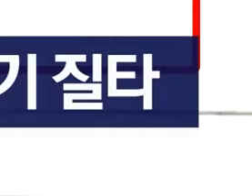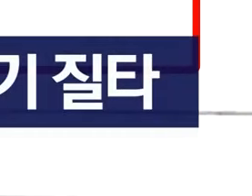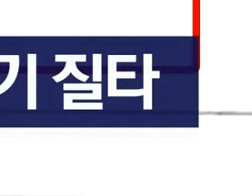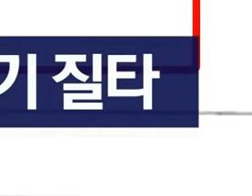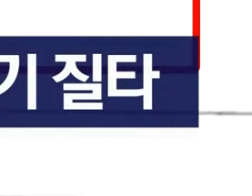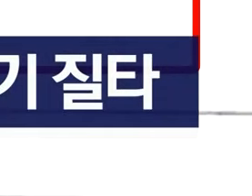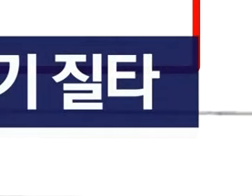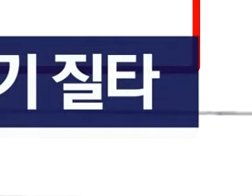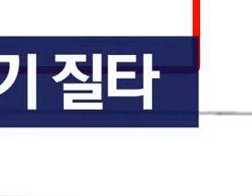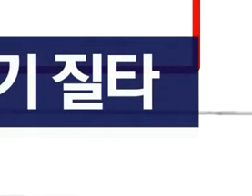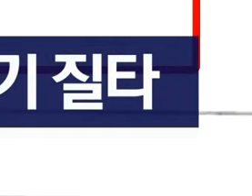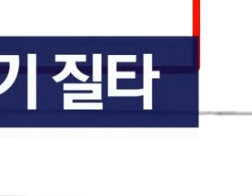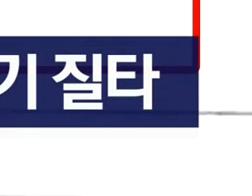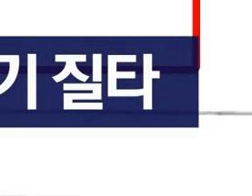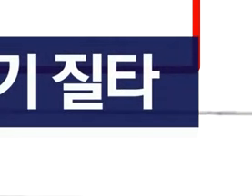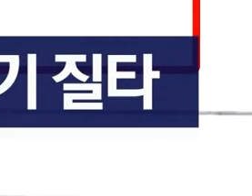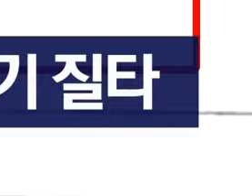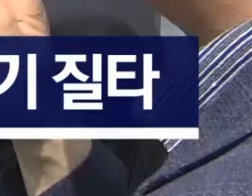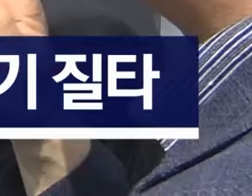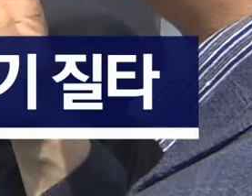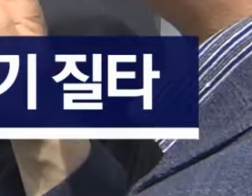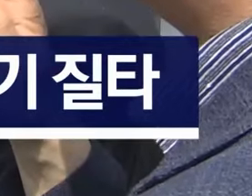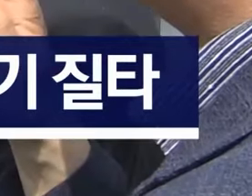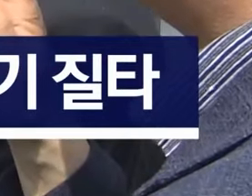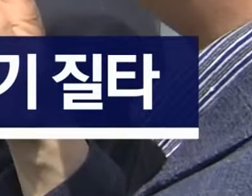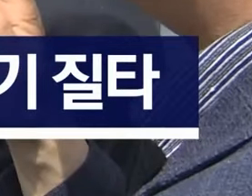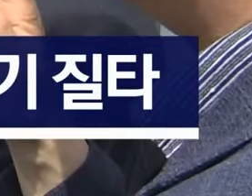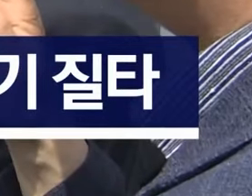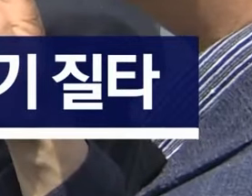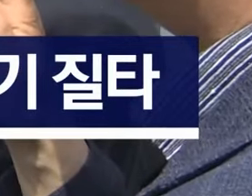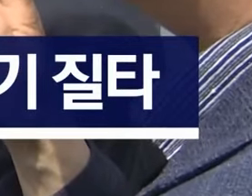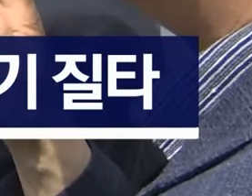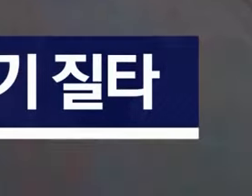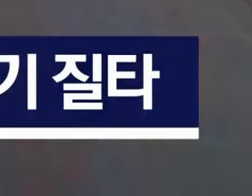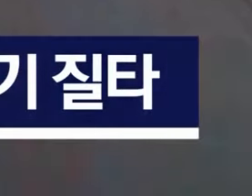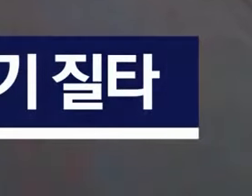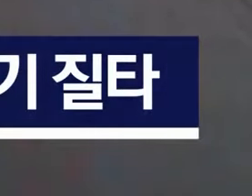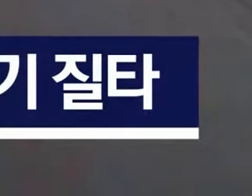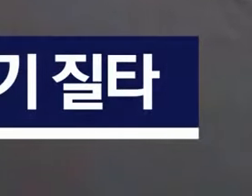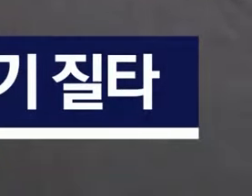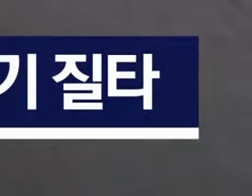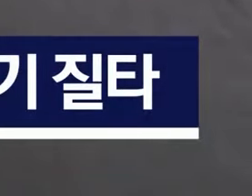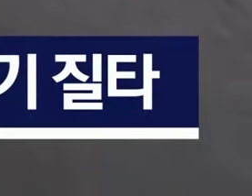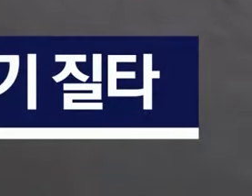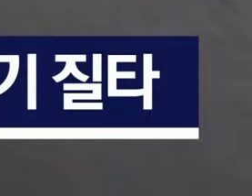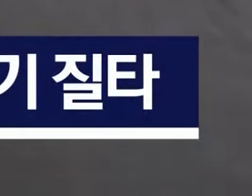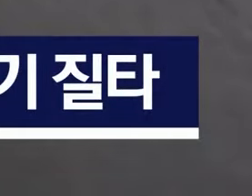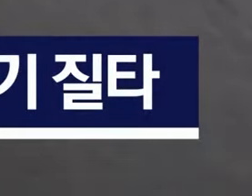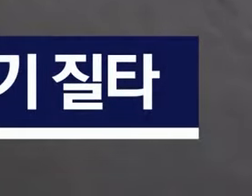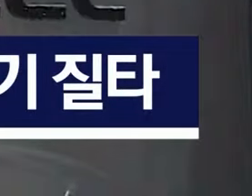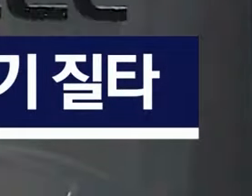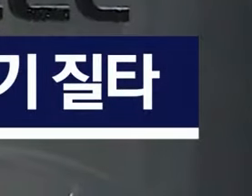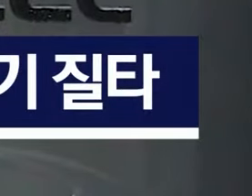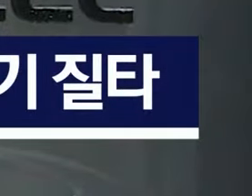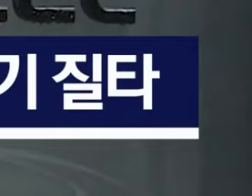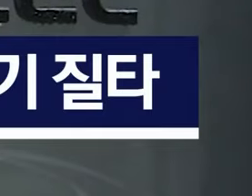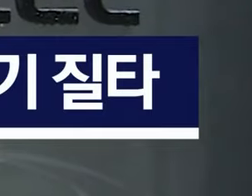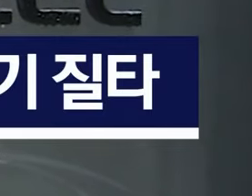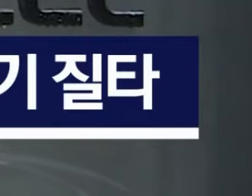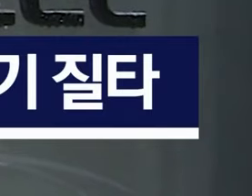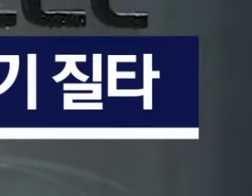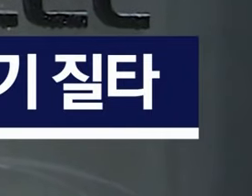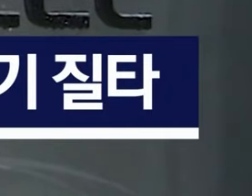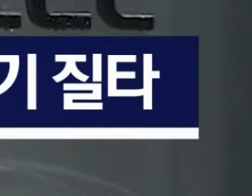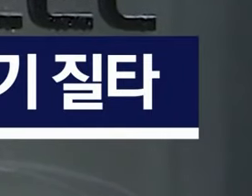일제 강제징용 피해자 유족이 전범기업 가와사키 중공업을 상대로 제기한 손해배상 소송에서 일부 승소했습니다. 일본